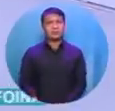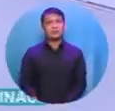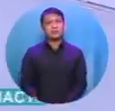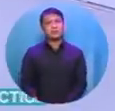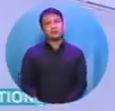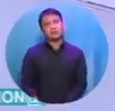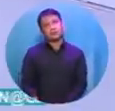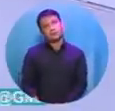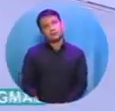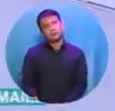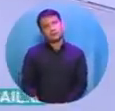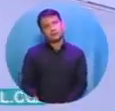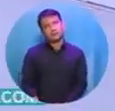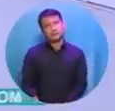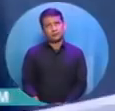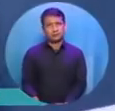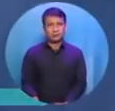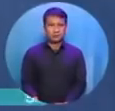Nako.